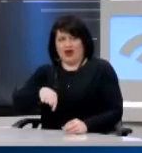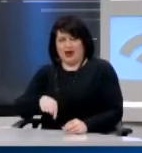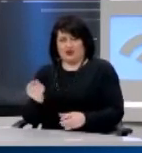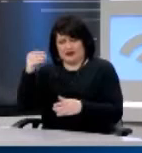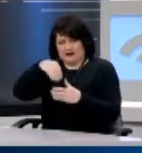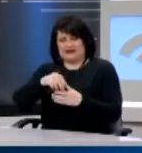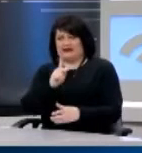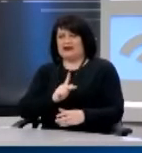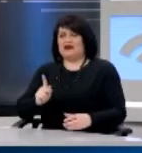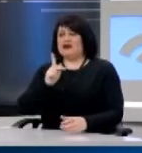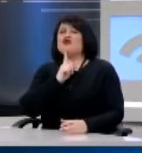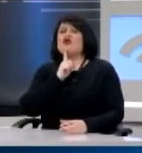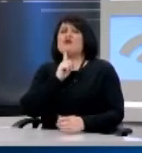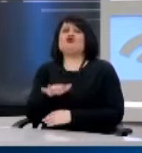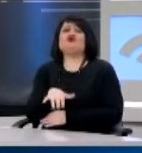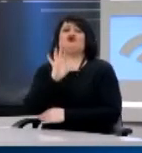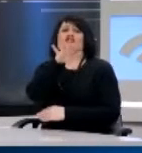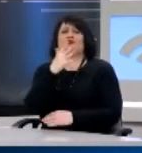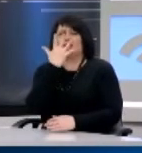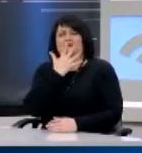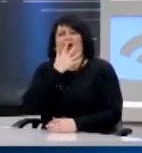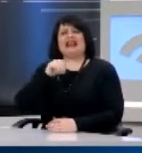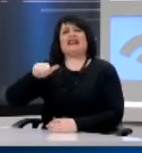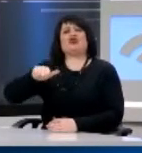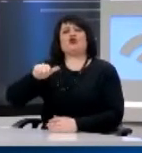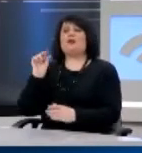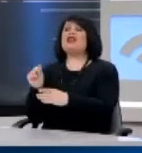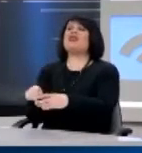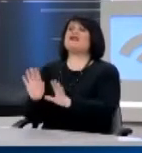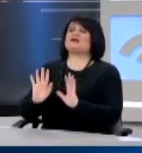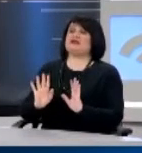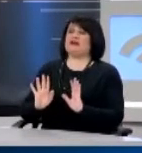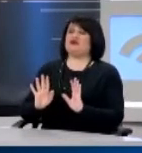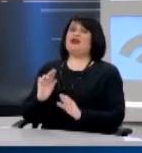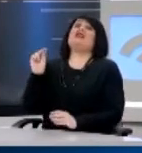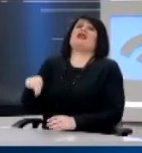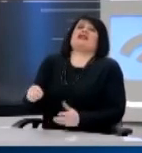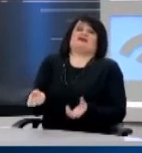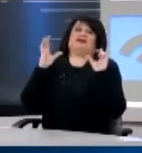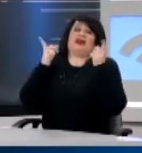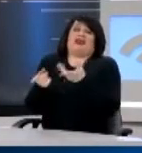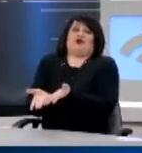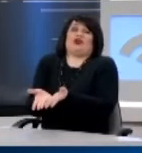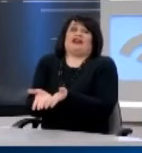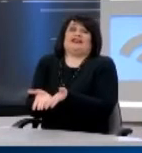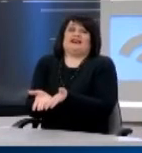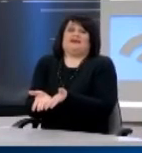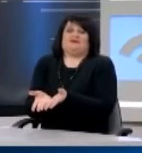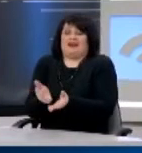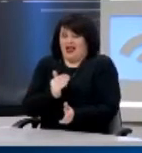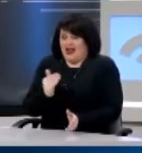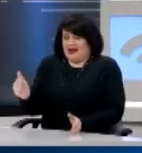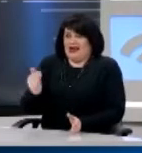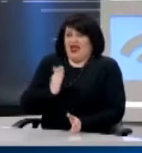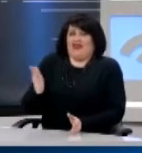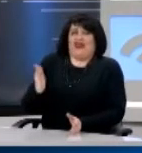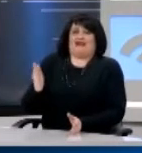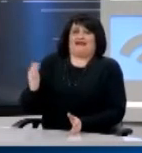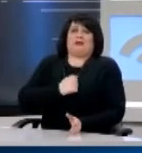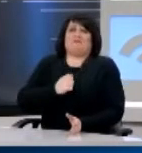πρόκειται να σας ψηφίσουν, διότι έχετε προσεγγίσει τις πιο ακραίες και δεξιές λογικές και συμπεριφορές και ρητορικές. Αλλά